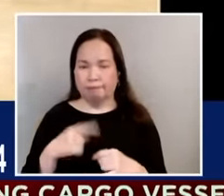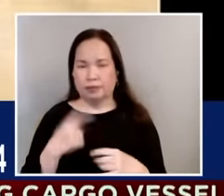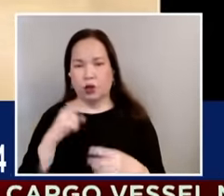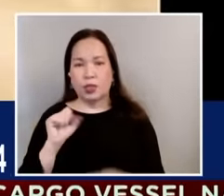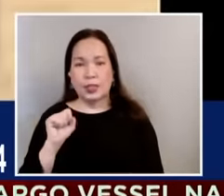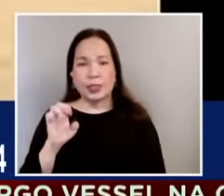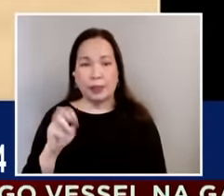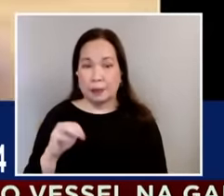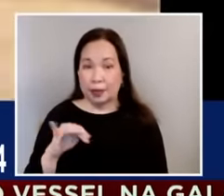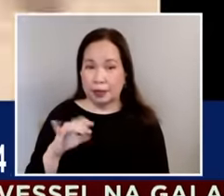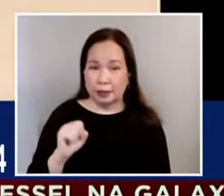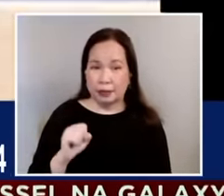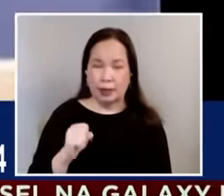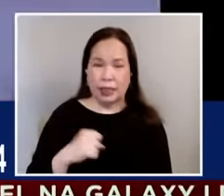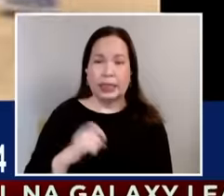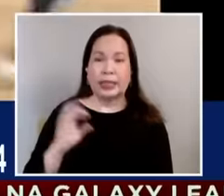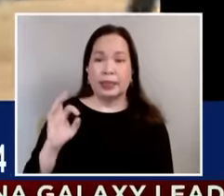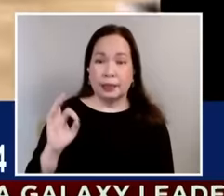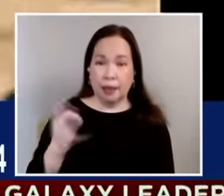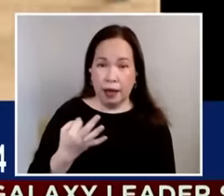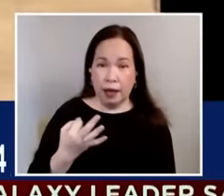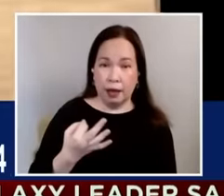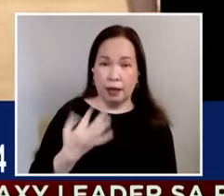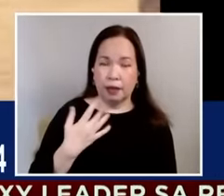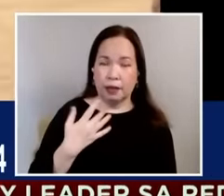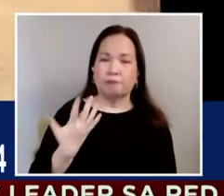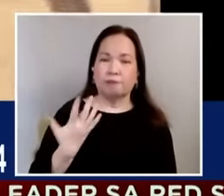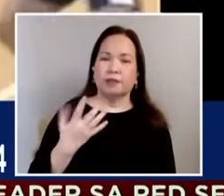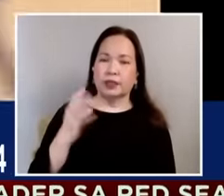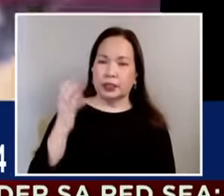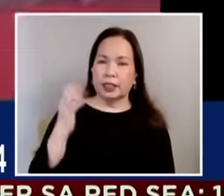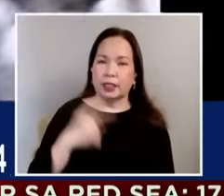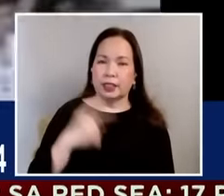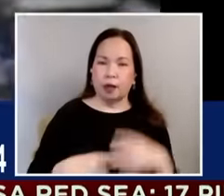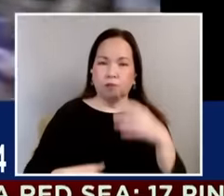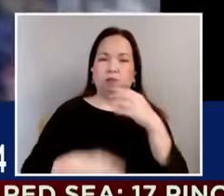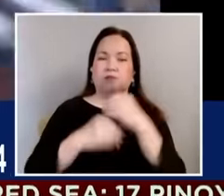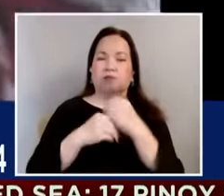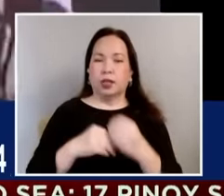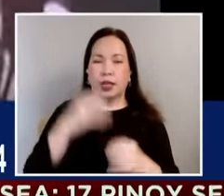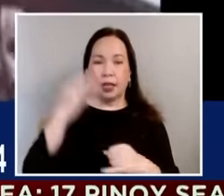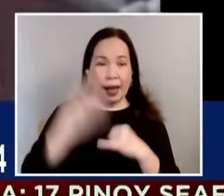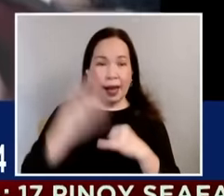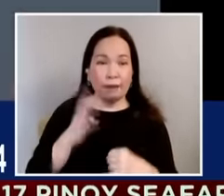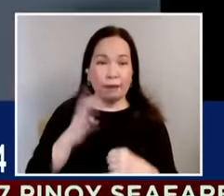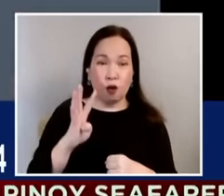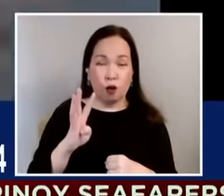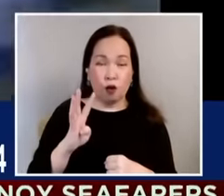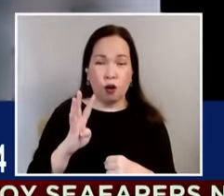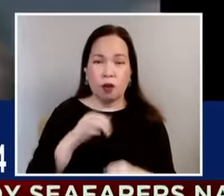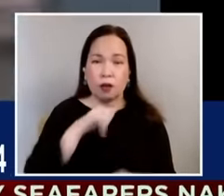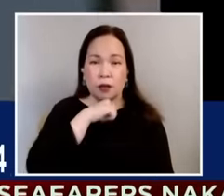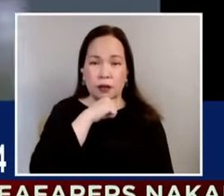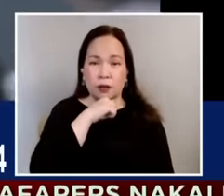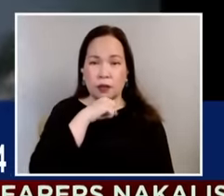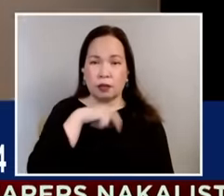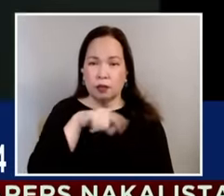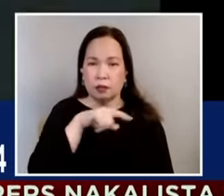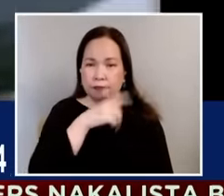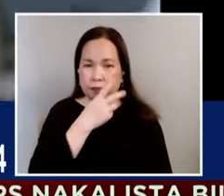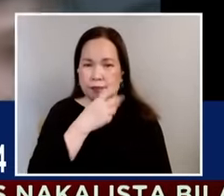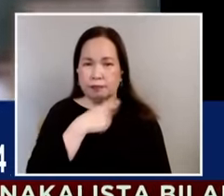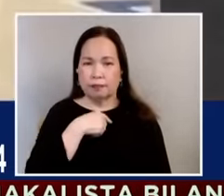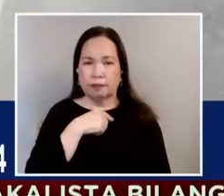ang ika-siyam na sunod na pagkakataong pumasok sa Final Four ang Ateneo. Umiscore ng 20 points si Jared Brown para sa